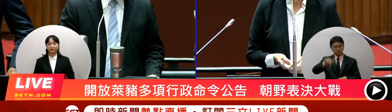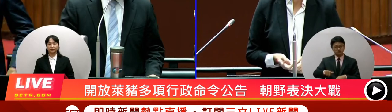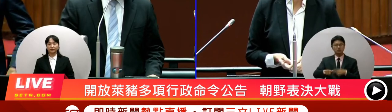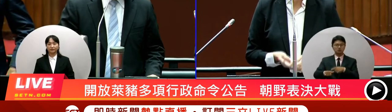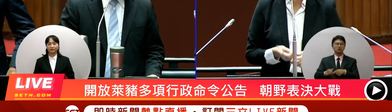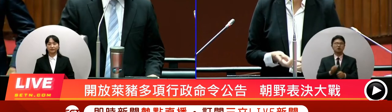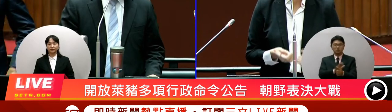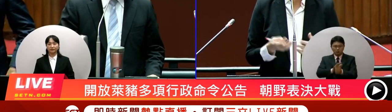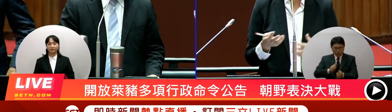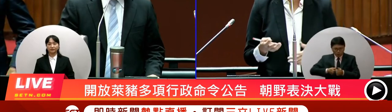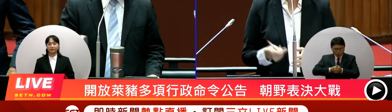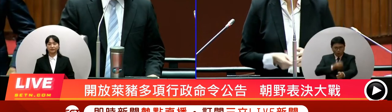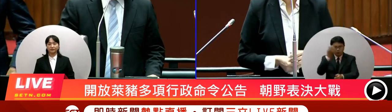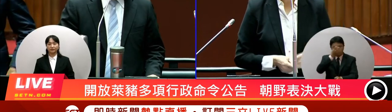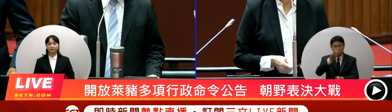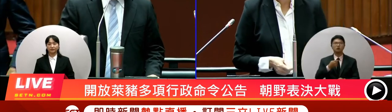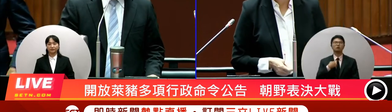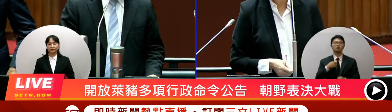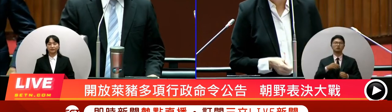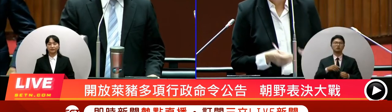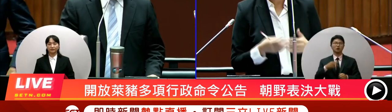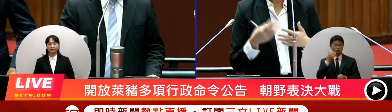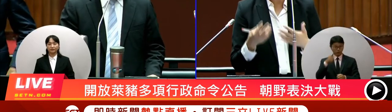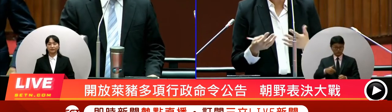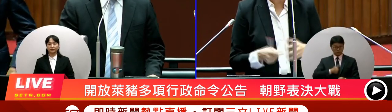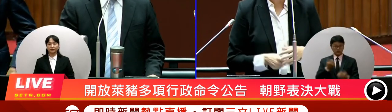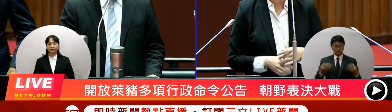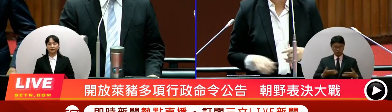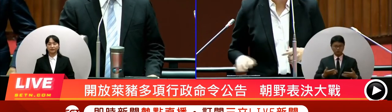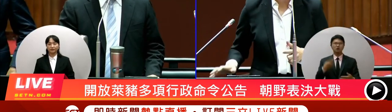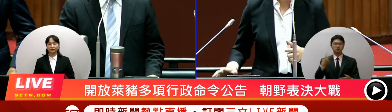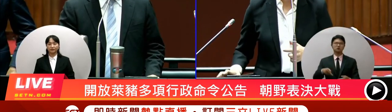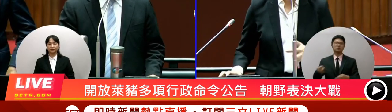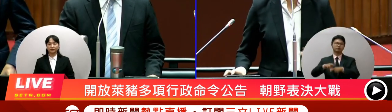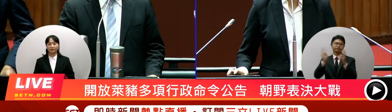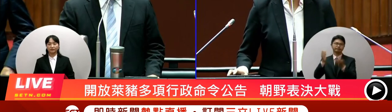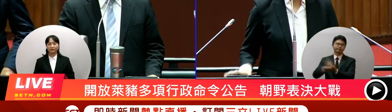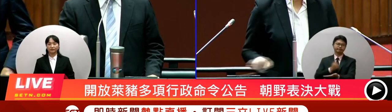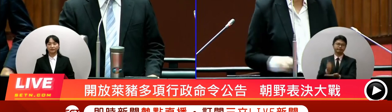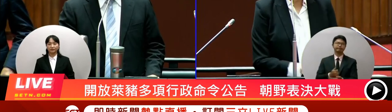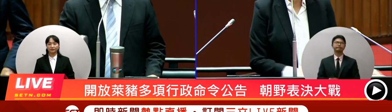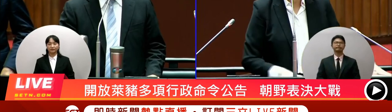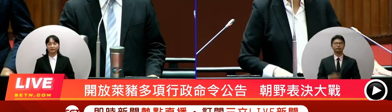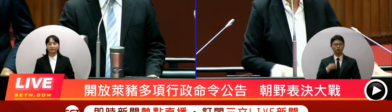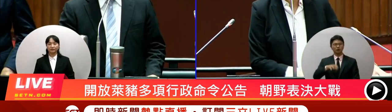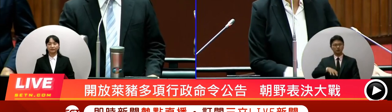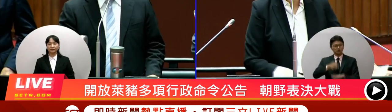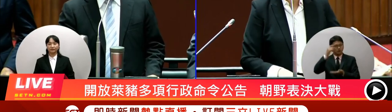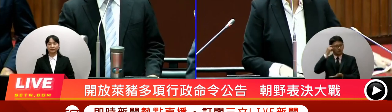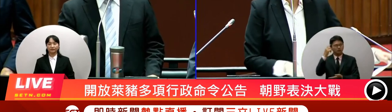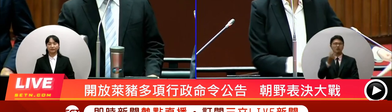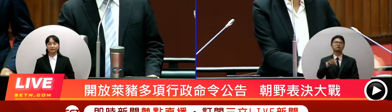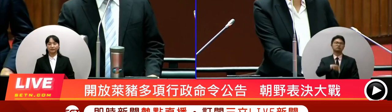开放。这是我以上两个的很正向的一个建议。那再来就是你